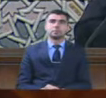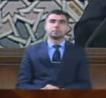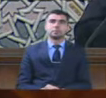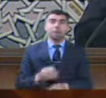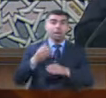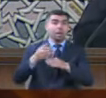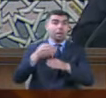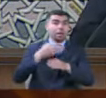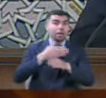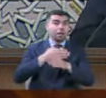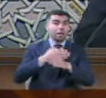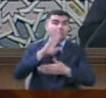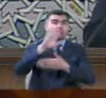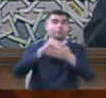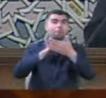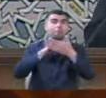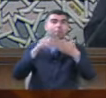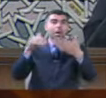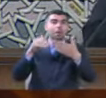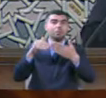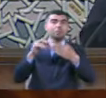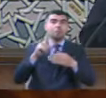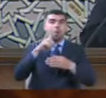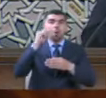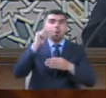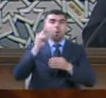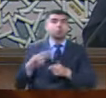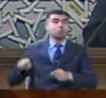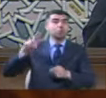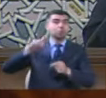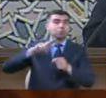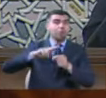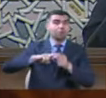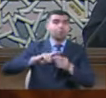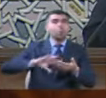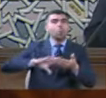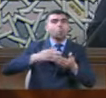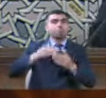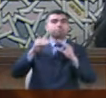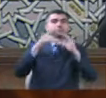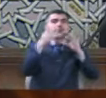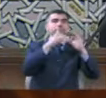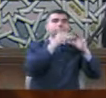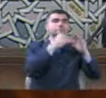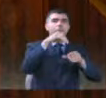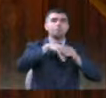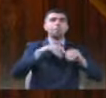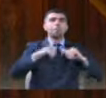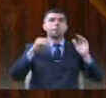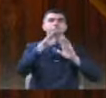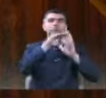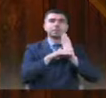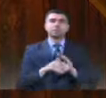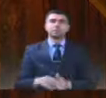وقبل الشروع في جدول الأعمال أعطي الكلمة للسيد الأمين لتلاوة ملخص عن المراسلات الواردة على المكتب. تفضل